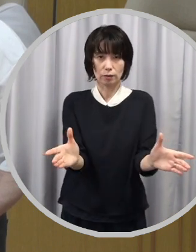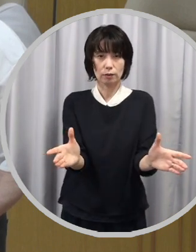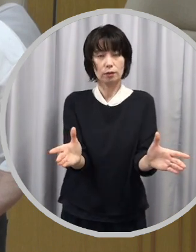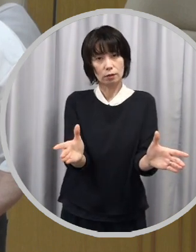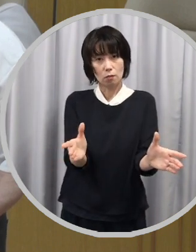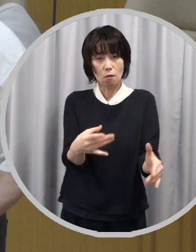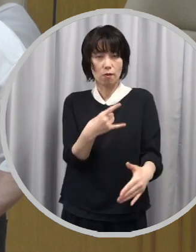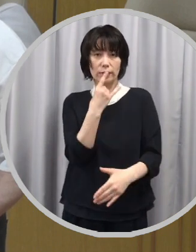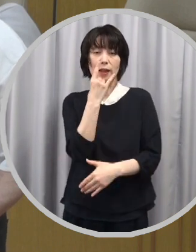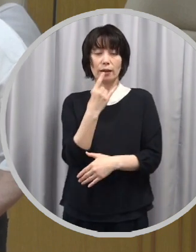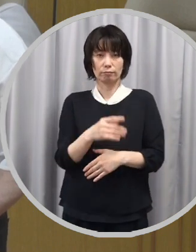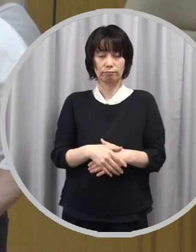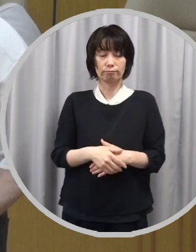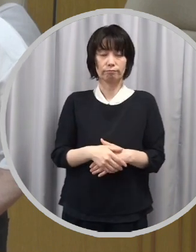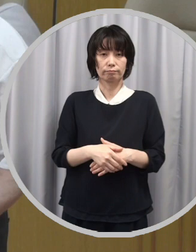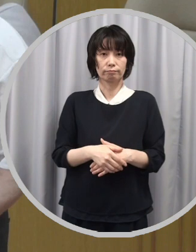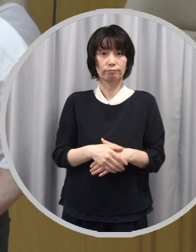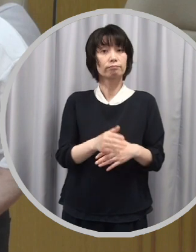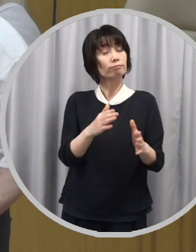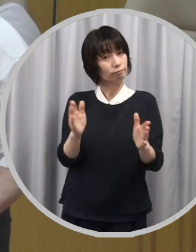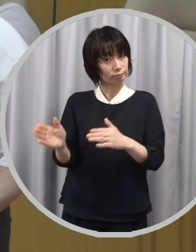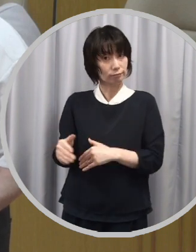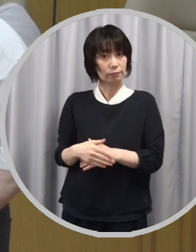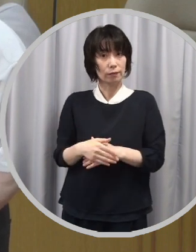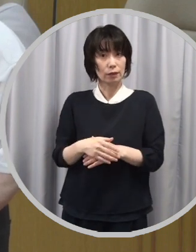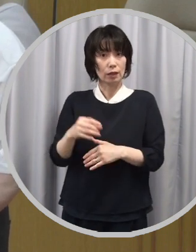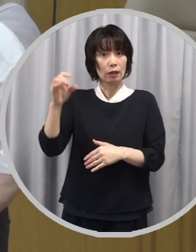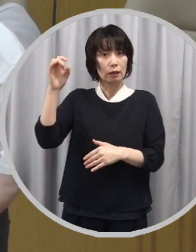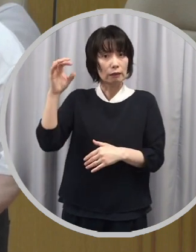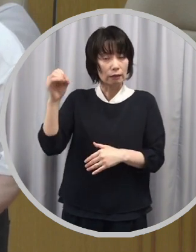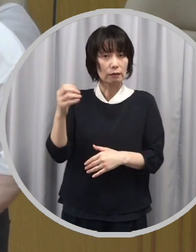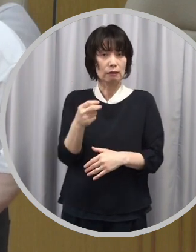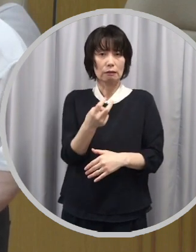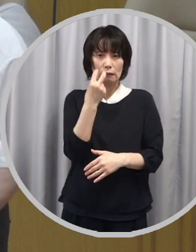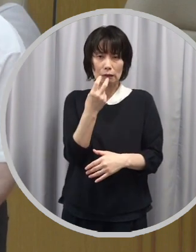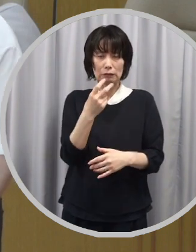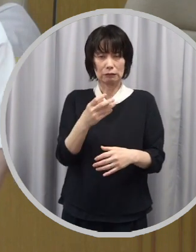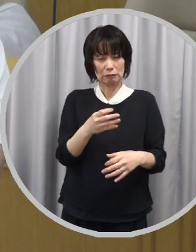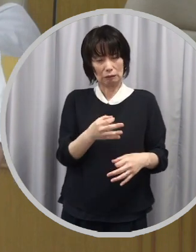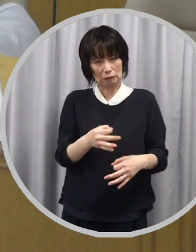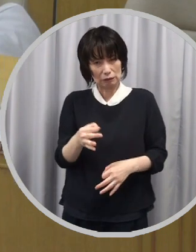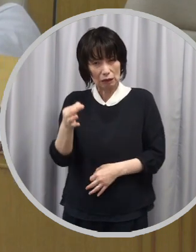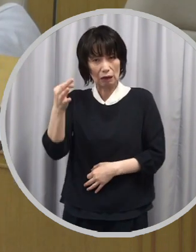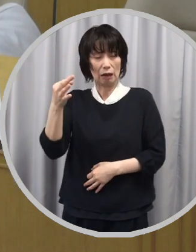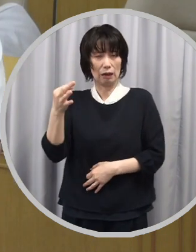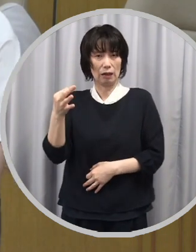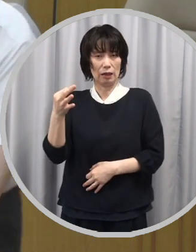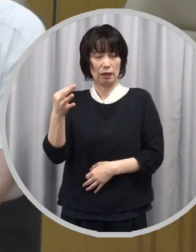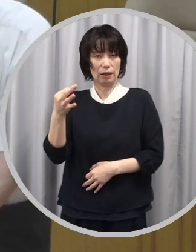ところであります。一方、光熱費の増高や